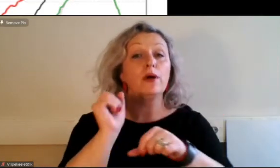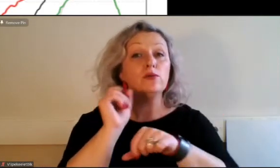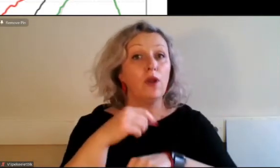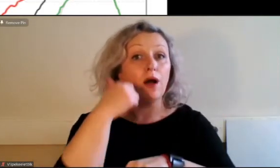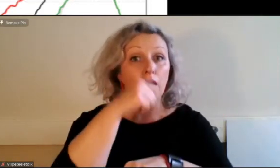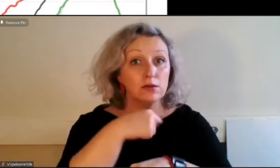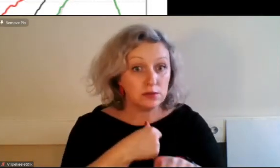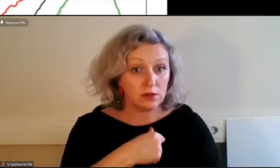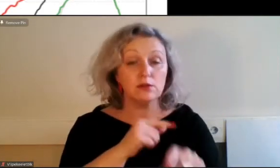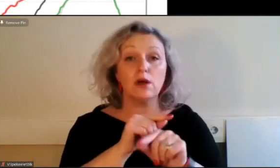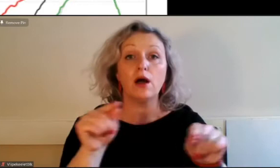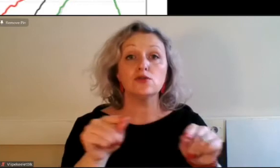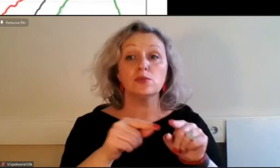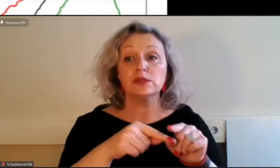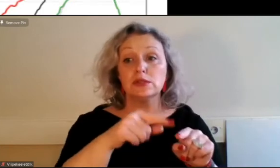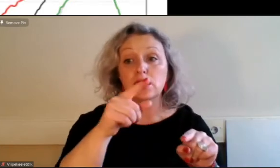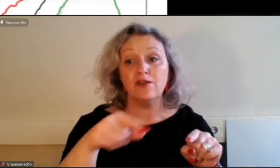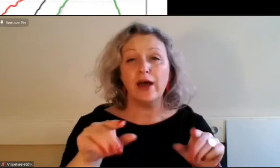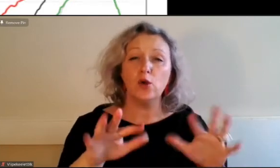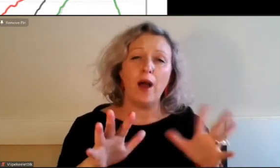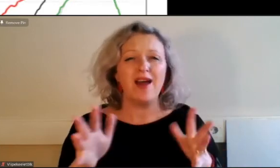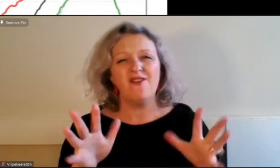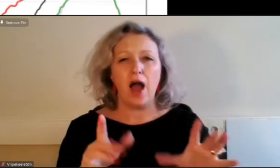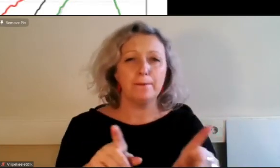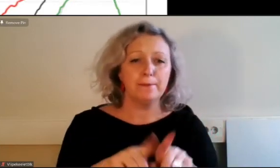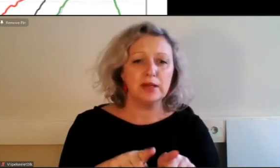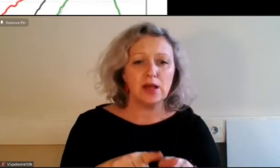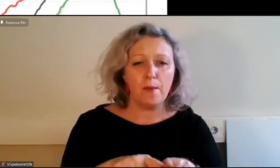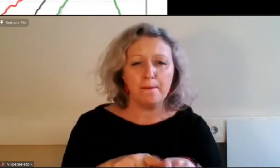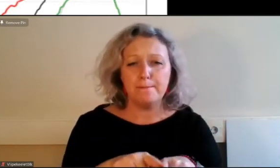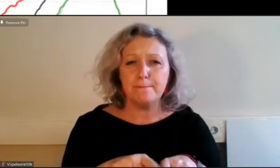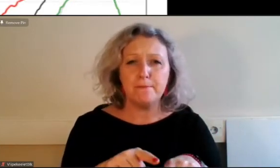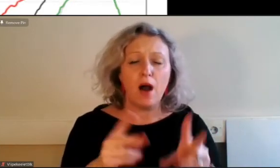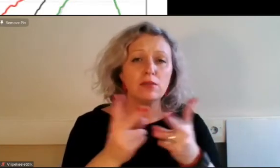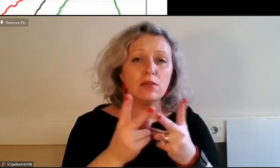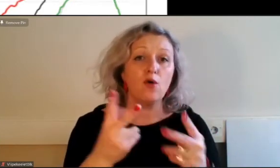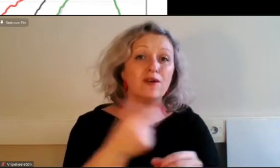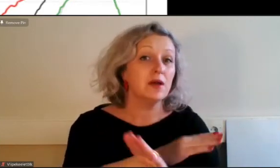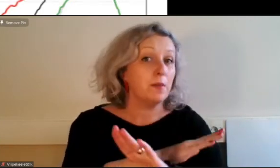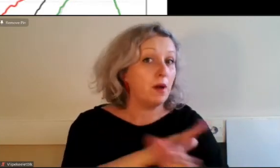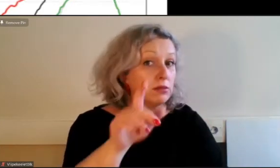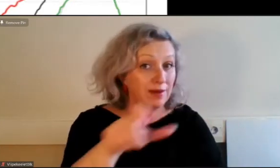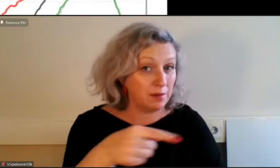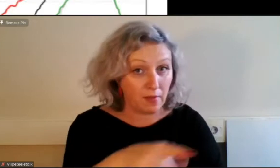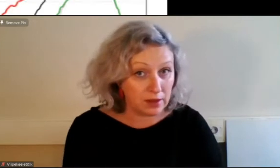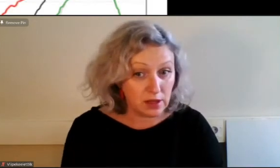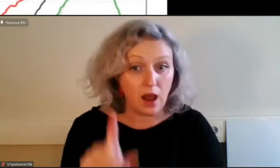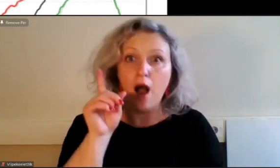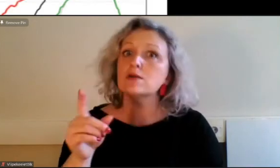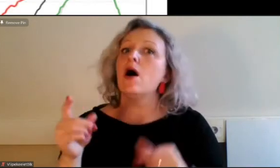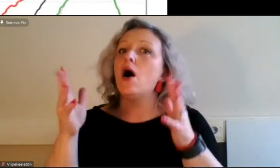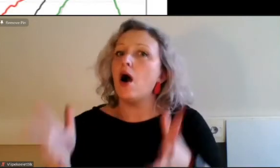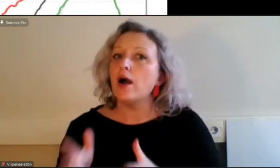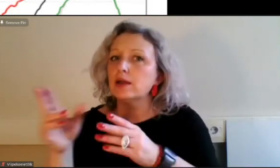nakatumise. Nüüd suvel meil ju peaaegu, et COVIDit ei olnudki ja kõikide hulgas on see vähem. Ja nüüd, kui